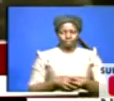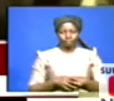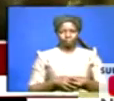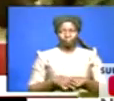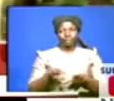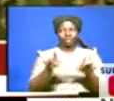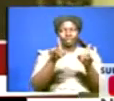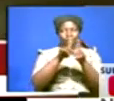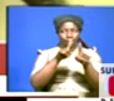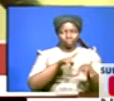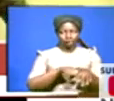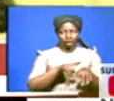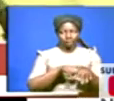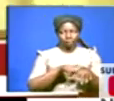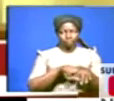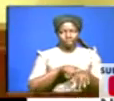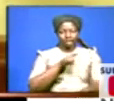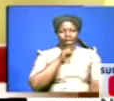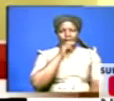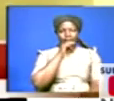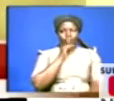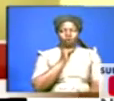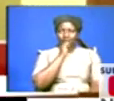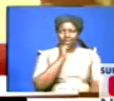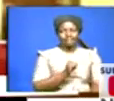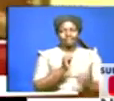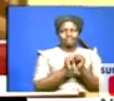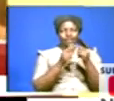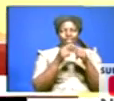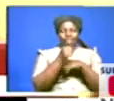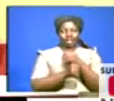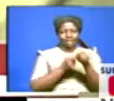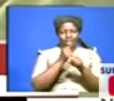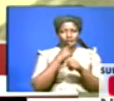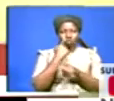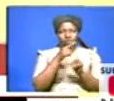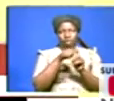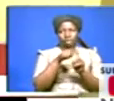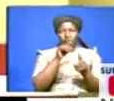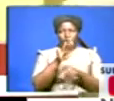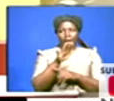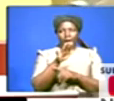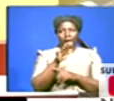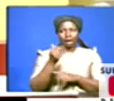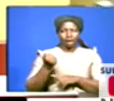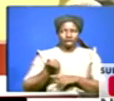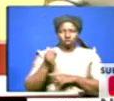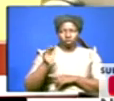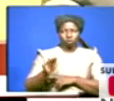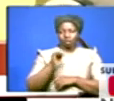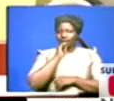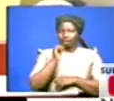Wakati huo huo, mvulana wa umri wa miaka 17 anayedaiwa kumuua mtoto wake wa kike wa umri wa miezi